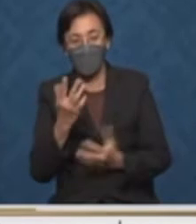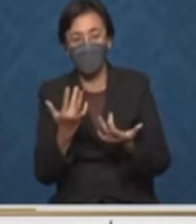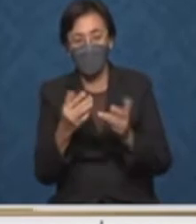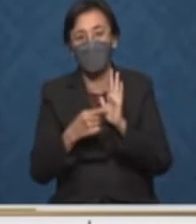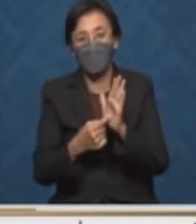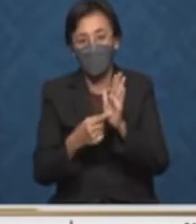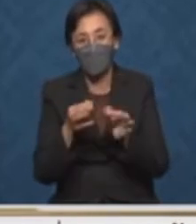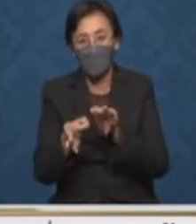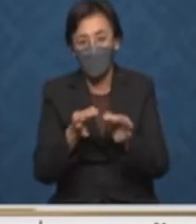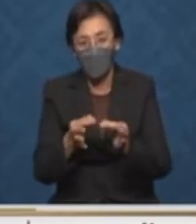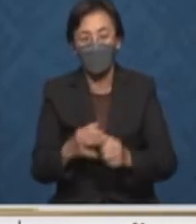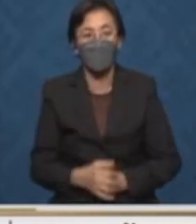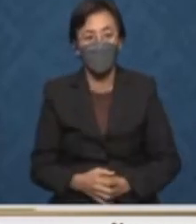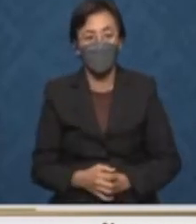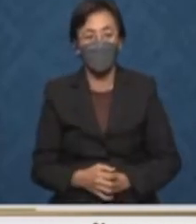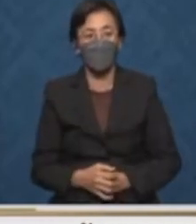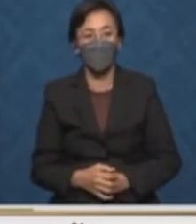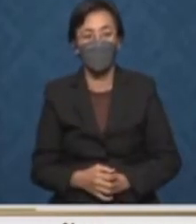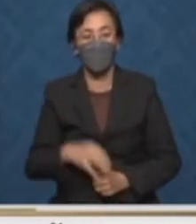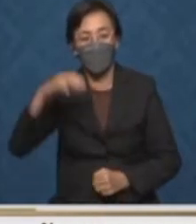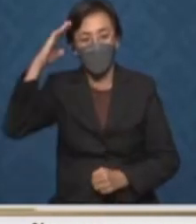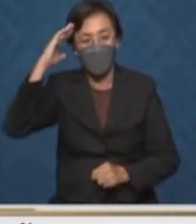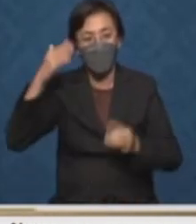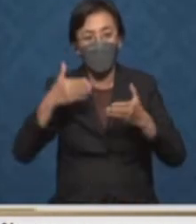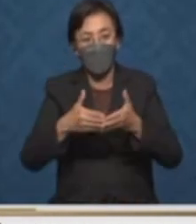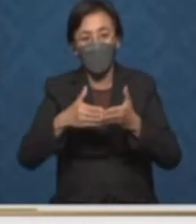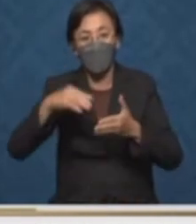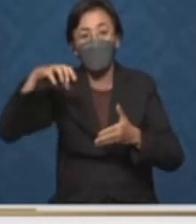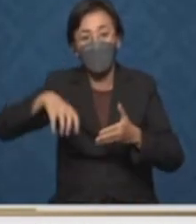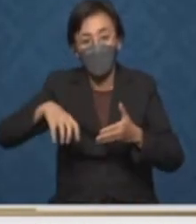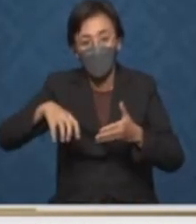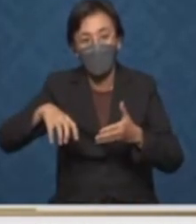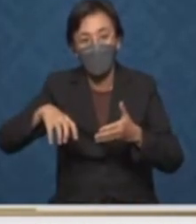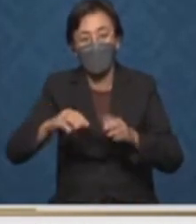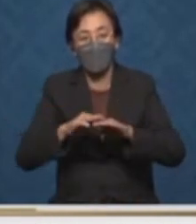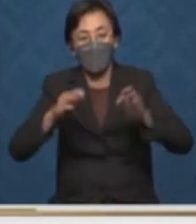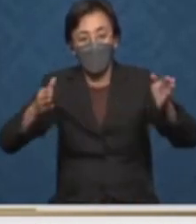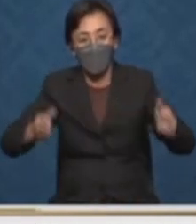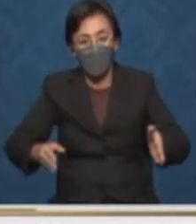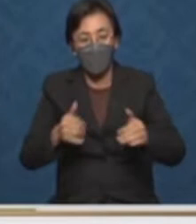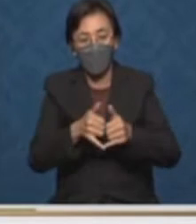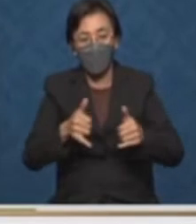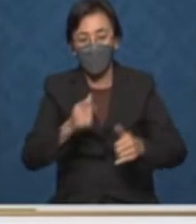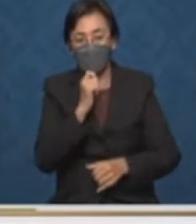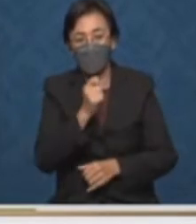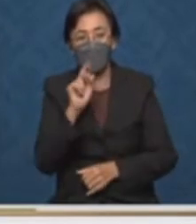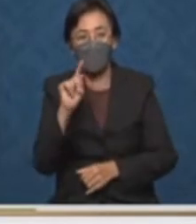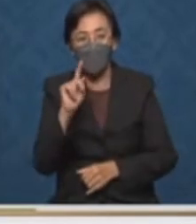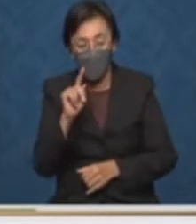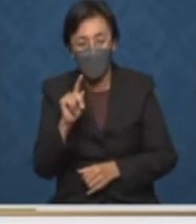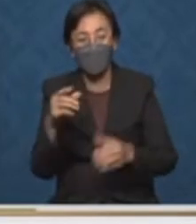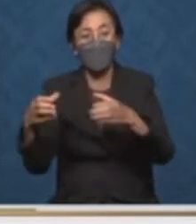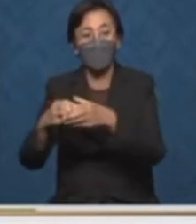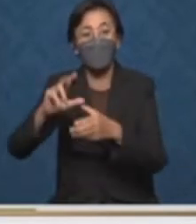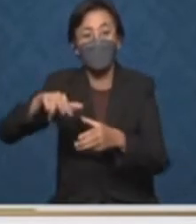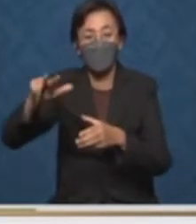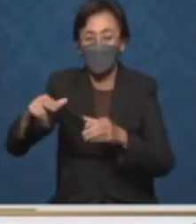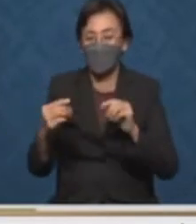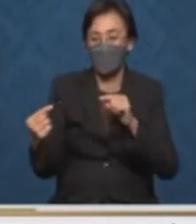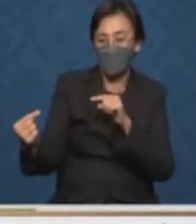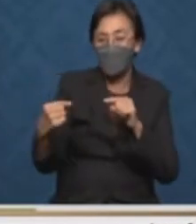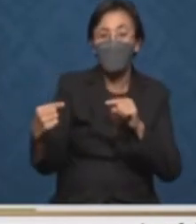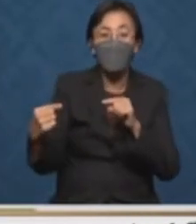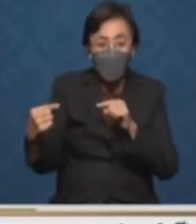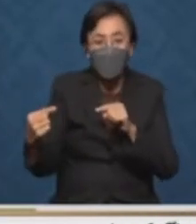านประธานครับกองทัพเรือเนี่ยตั้งโต๊ะแถลงข่าวตอบโต้พรรคเพื่อไทยเลยนะครับเนี่ย